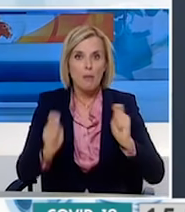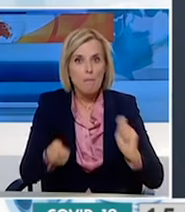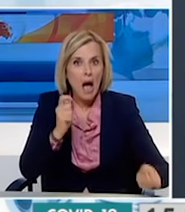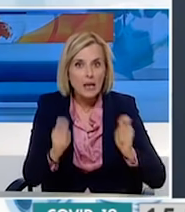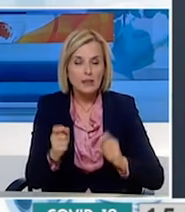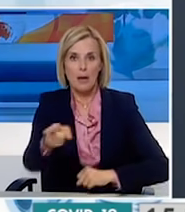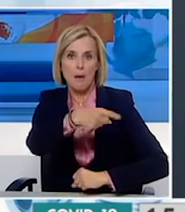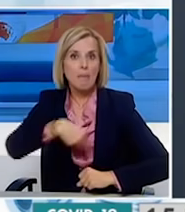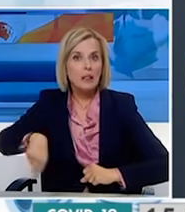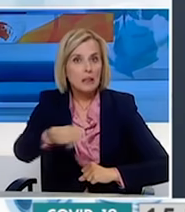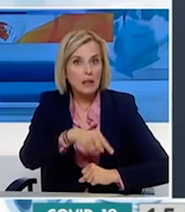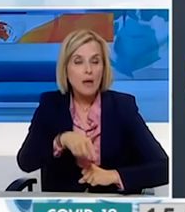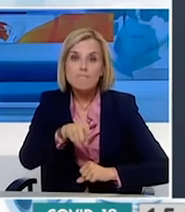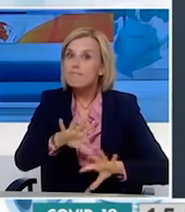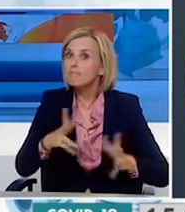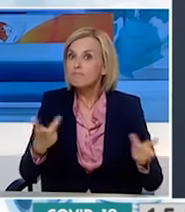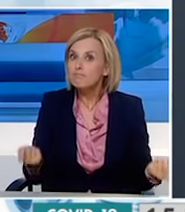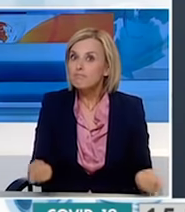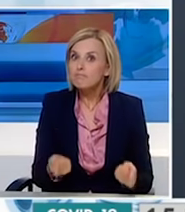τα τελευταία 24 ώρα?